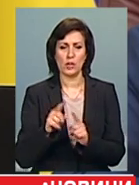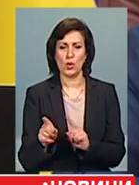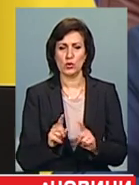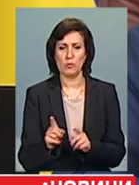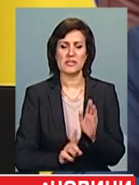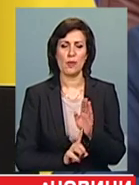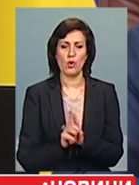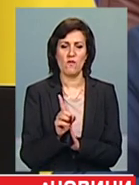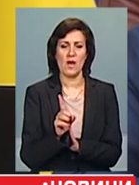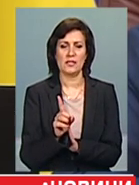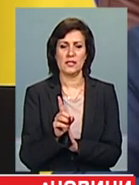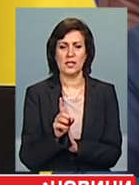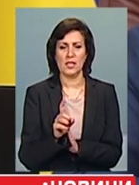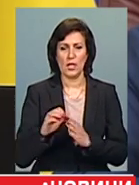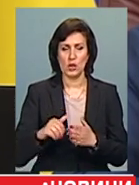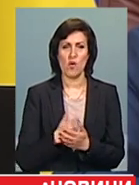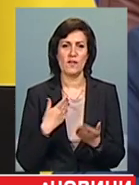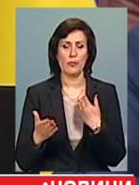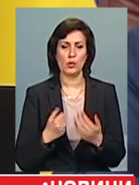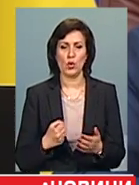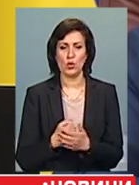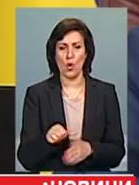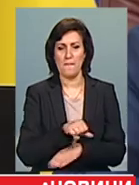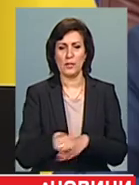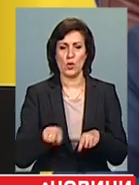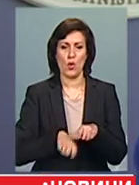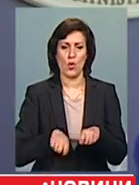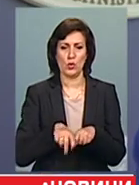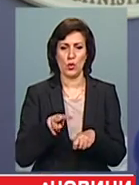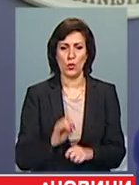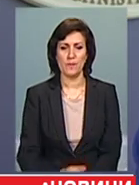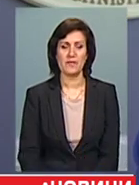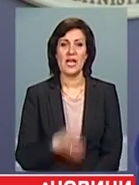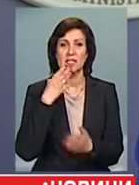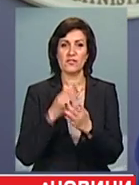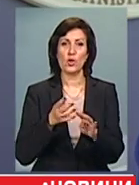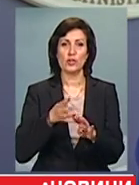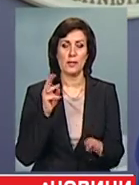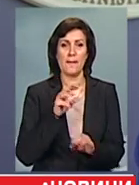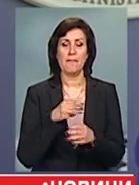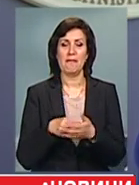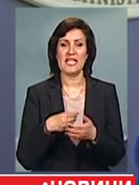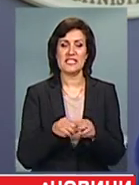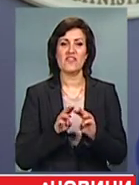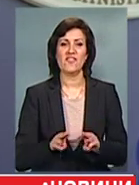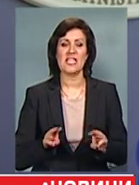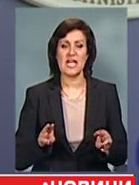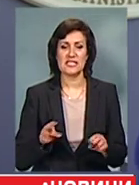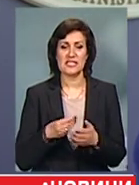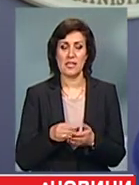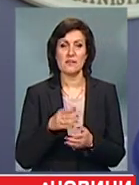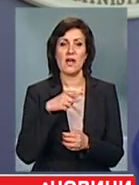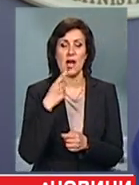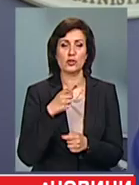щоб запровадити абсолютно нові підходи до митного контролю. Своєю чергою міністр фінансів Олександр Данилюк каже,